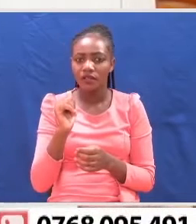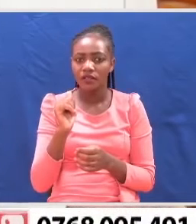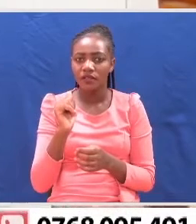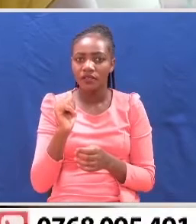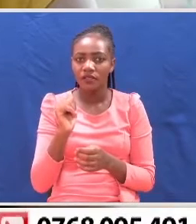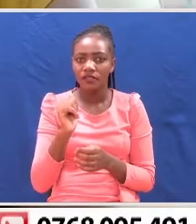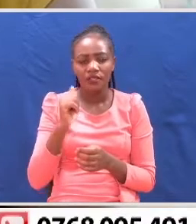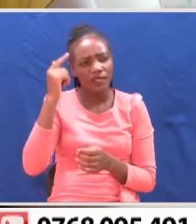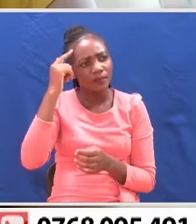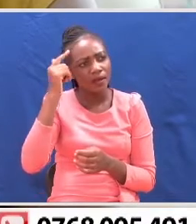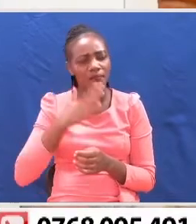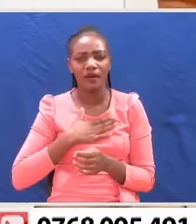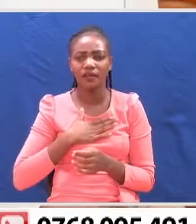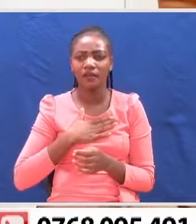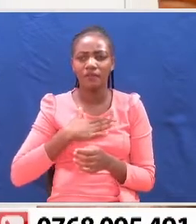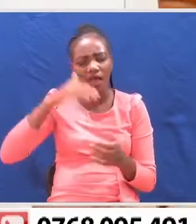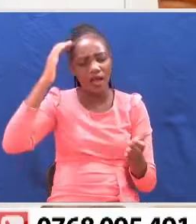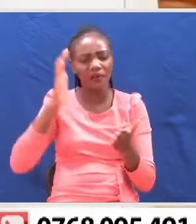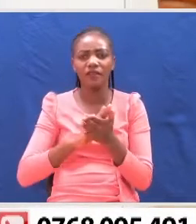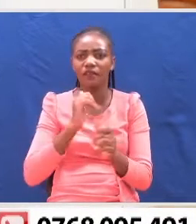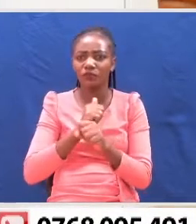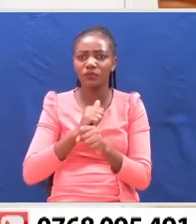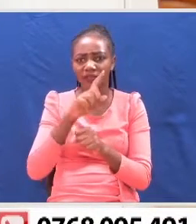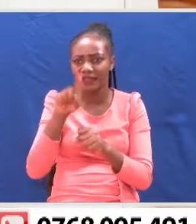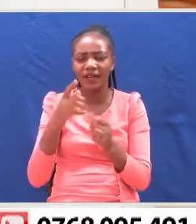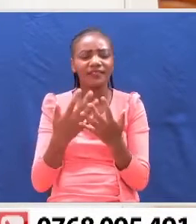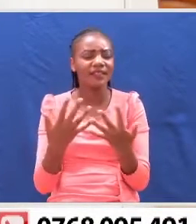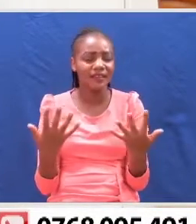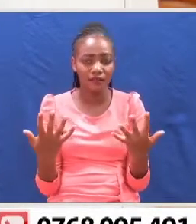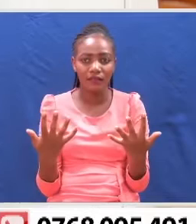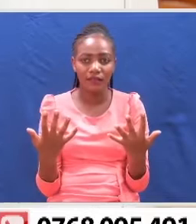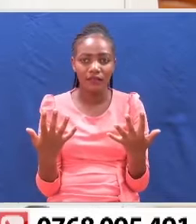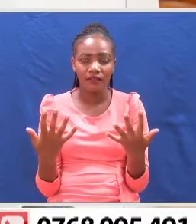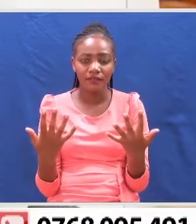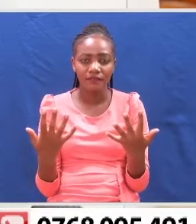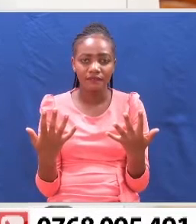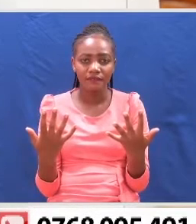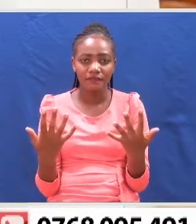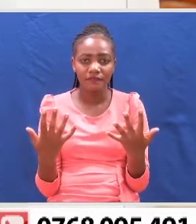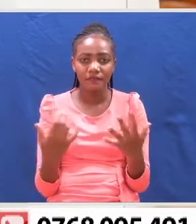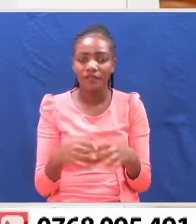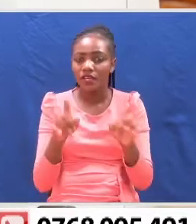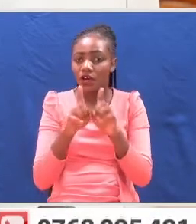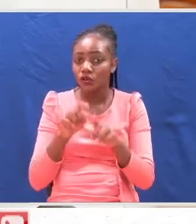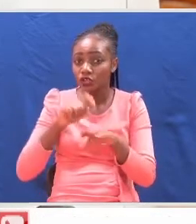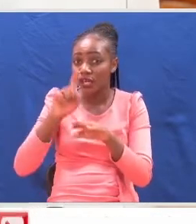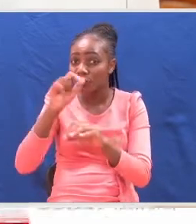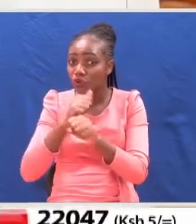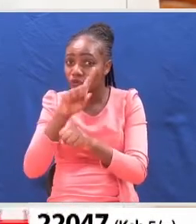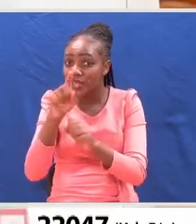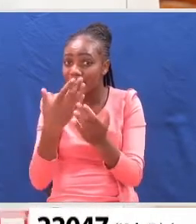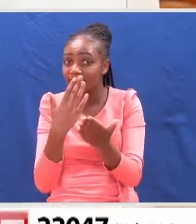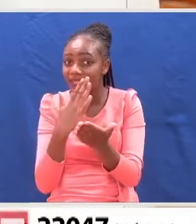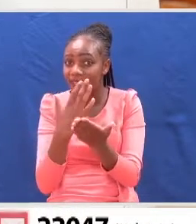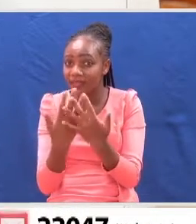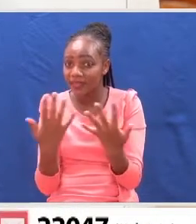Katika akili yangu mimi nilijua nilikuwa nafanya kitu ya haki. Na unajua ukiwa nafanya kitu ukijua una uhaki,